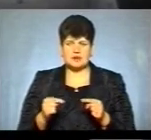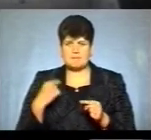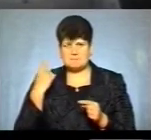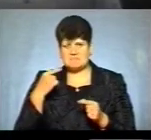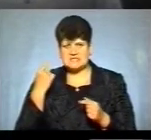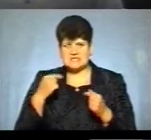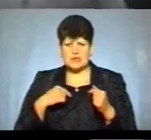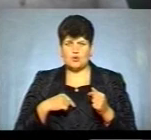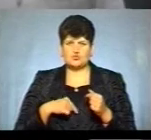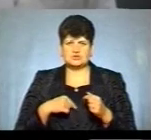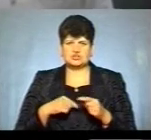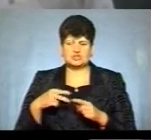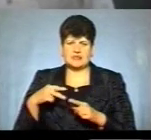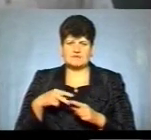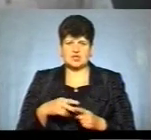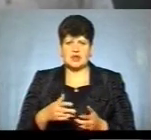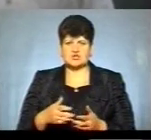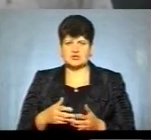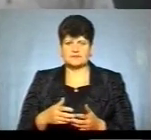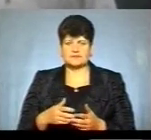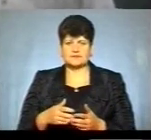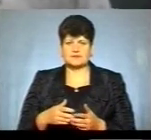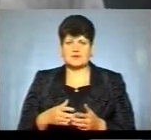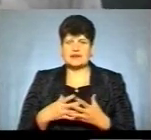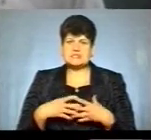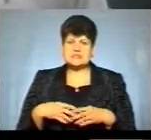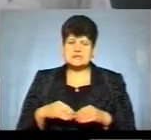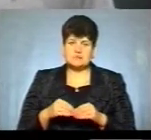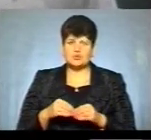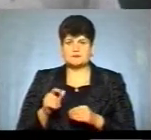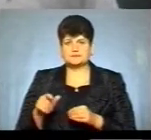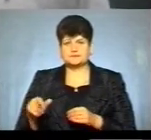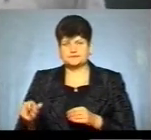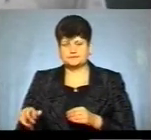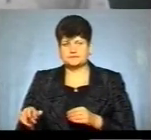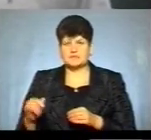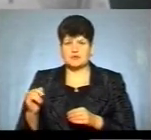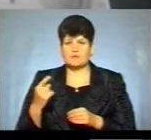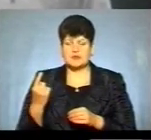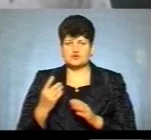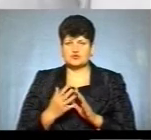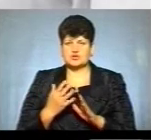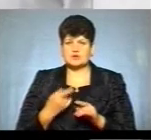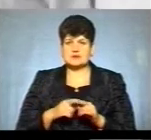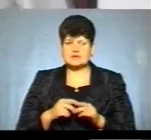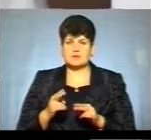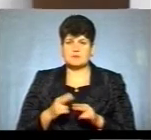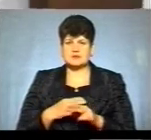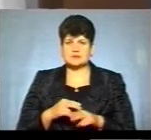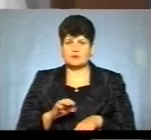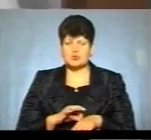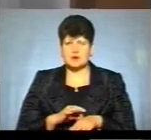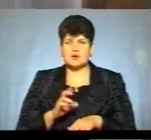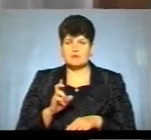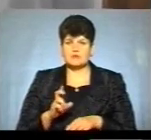психологічних навантажень на сім'ю, і на пацієнта. Ну і в першу чергу це є знеболення. Борис Павлик